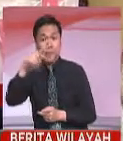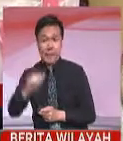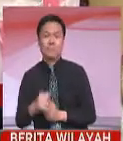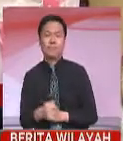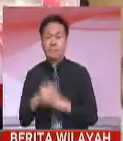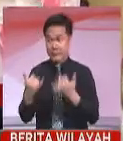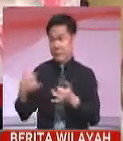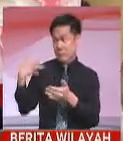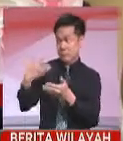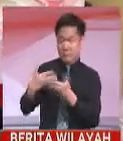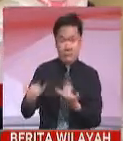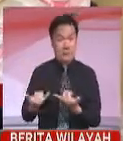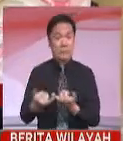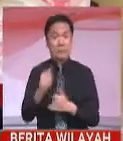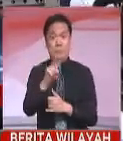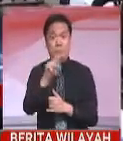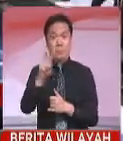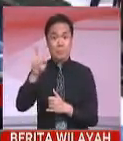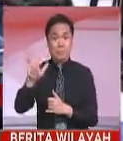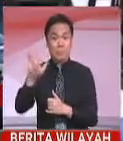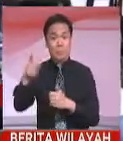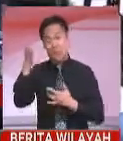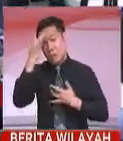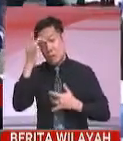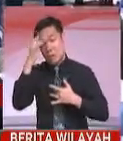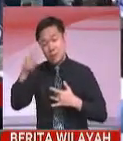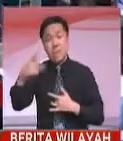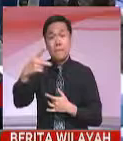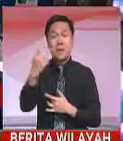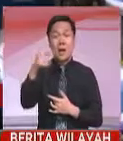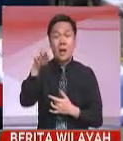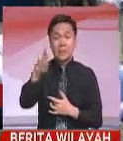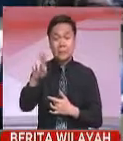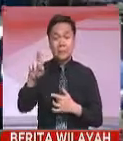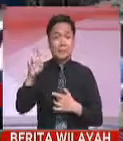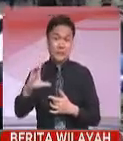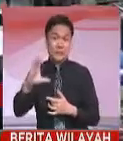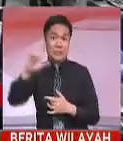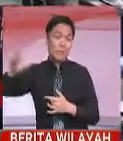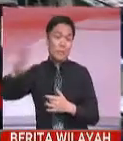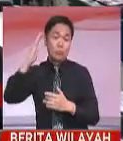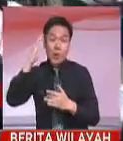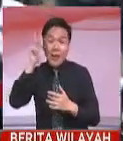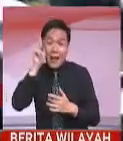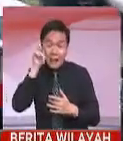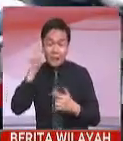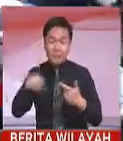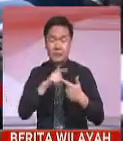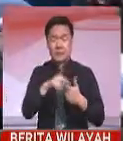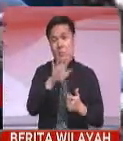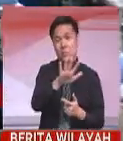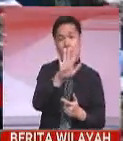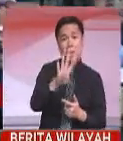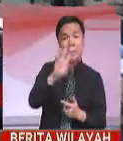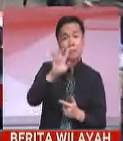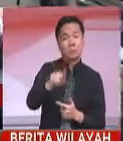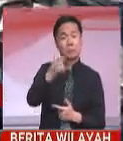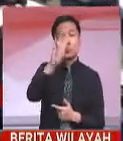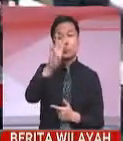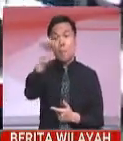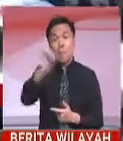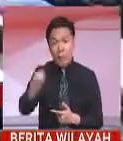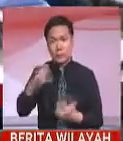terdapat 257 pesakit yang ditempatkan di PC Archie seluruh pelanggan atau 50700 daripada